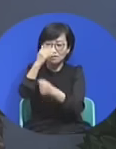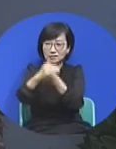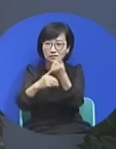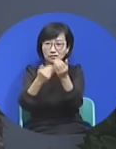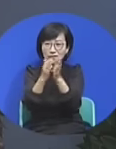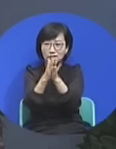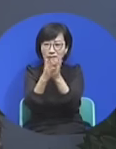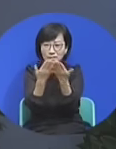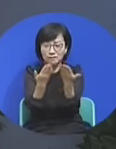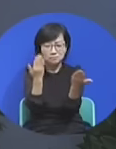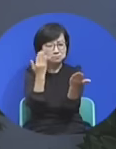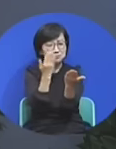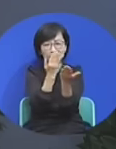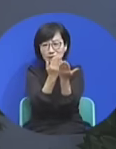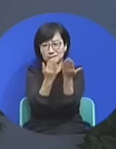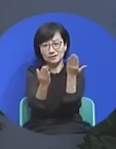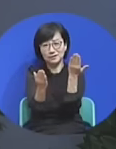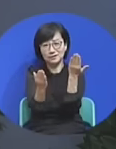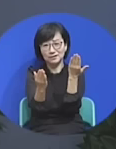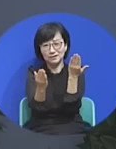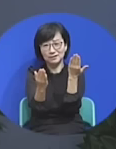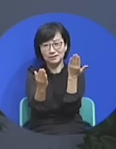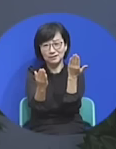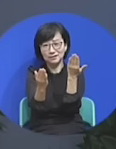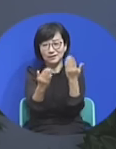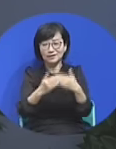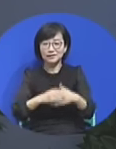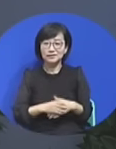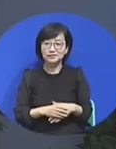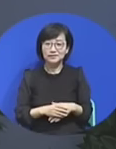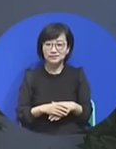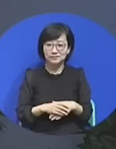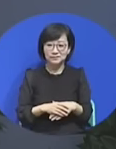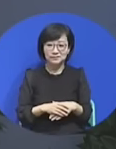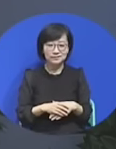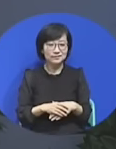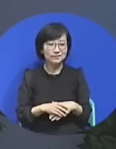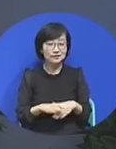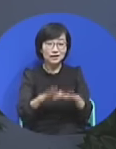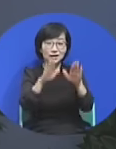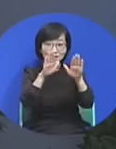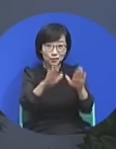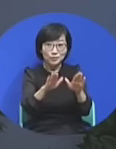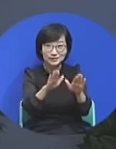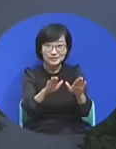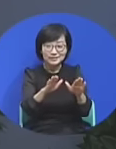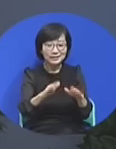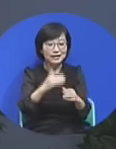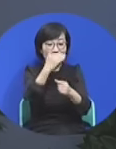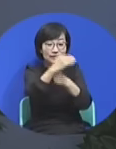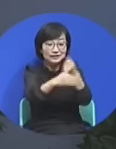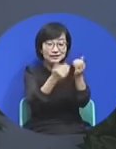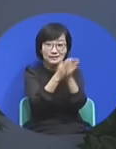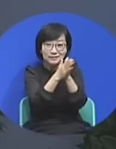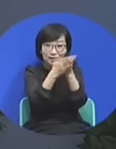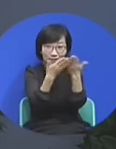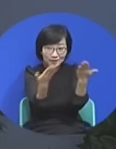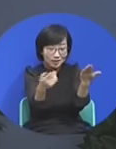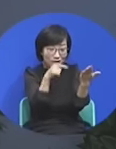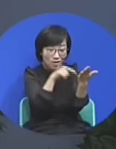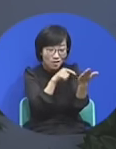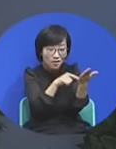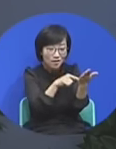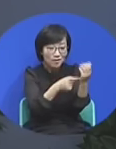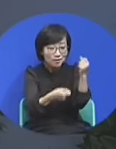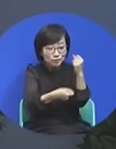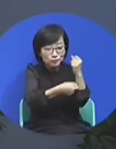아닙니다. And so it is a great holiday, but when you look at it, it's not very biblical. 오늘 성경에 있는 추수감사절을 찾아내야 됩니다.